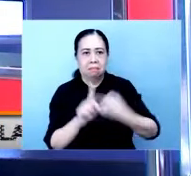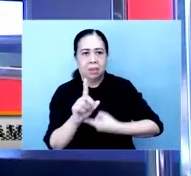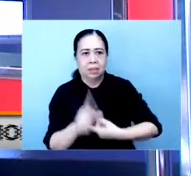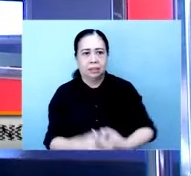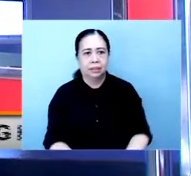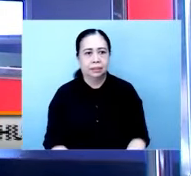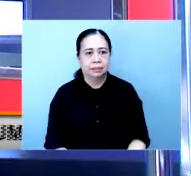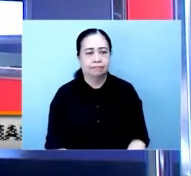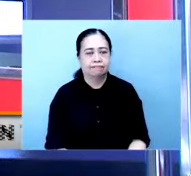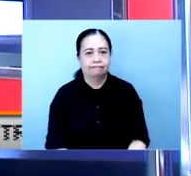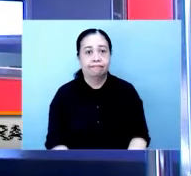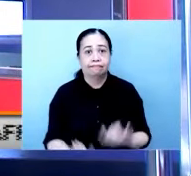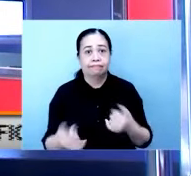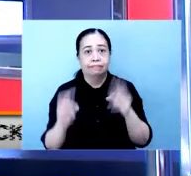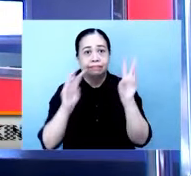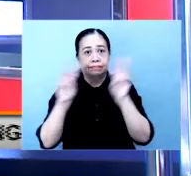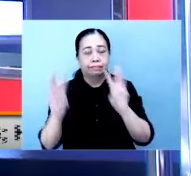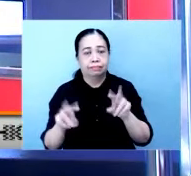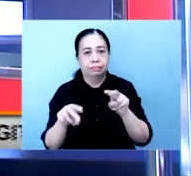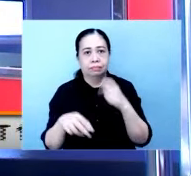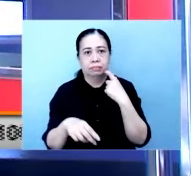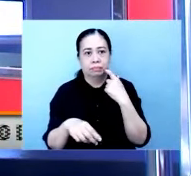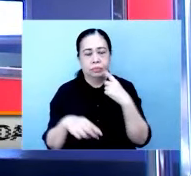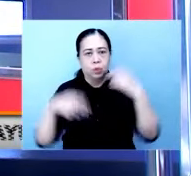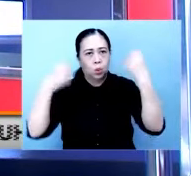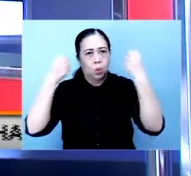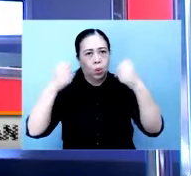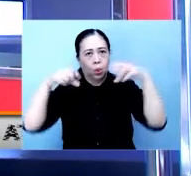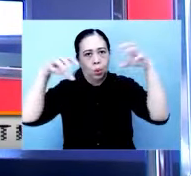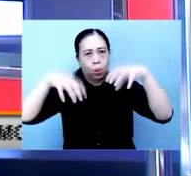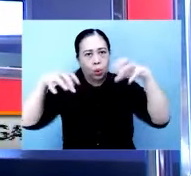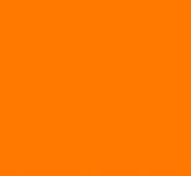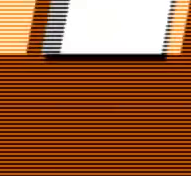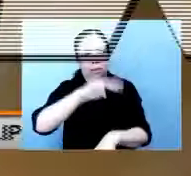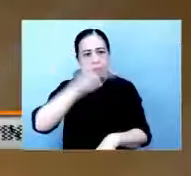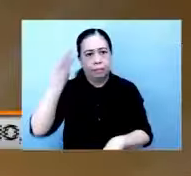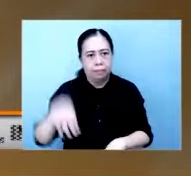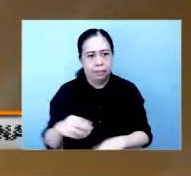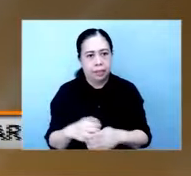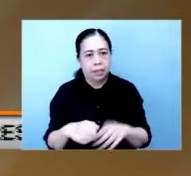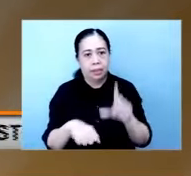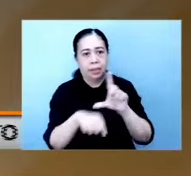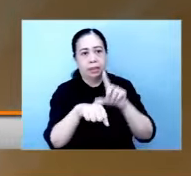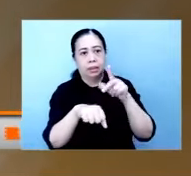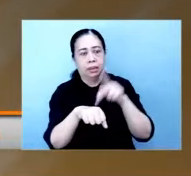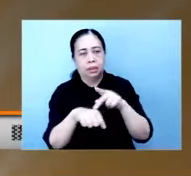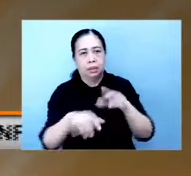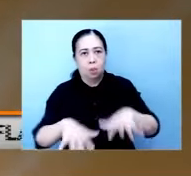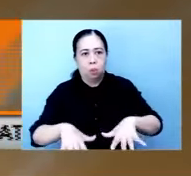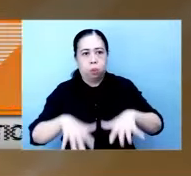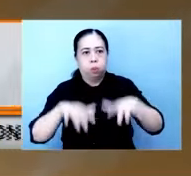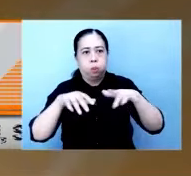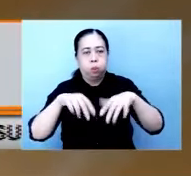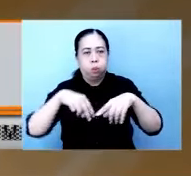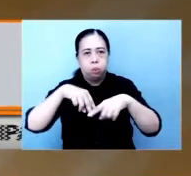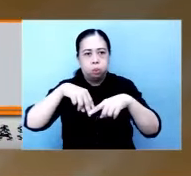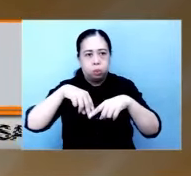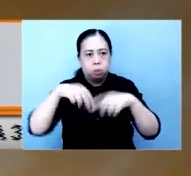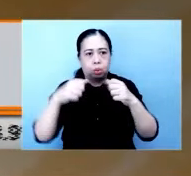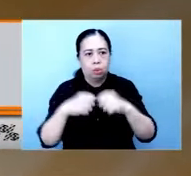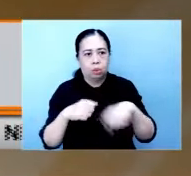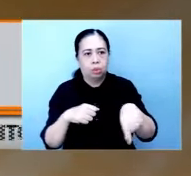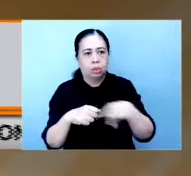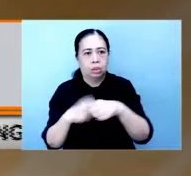Bantay panahon naman, biglang bumuhos kanina malakas na ulan sa Metro Manila. Sa Las Piñas, nalubog sa gutter deep na baha ang ilang